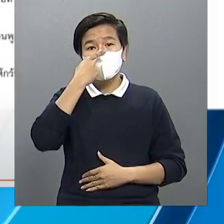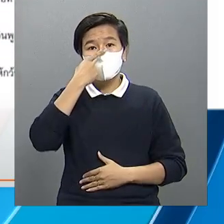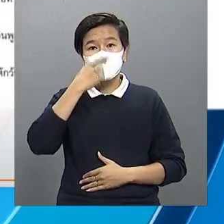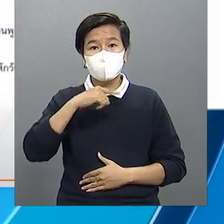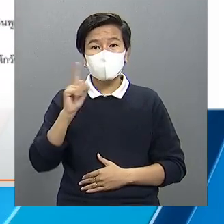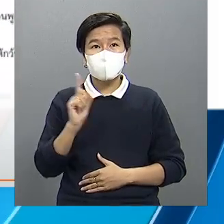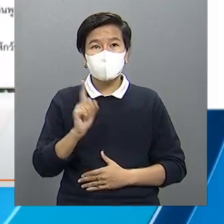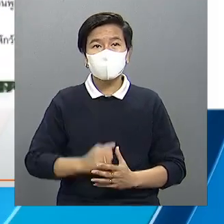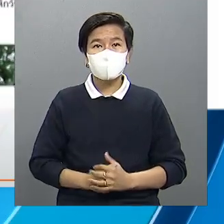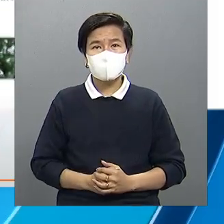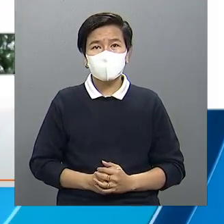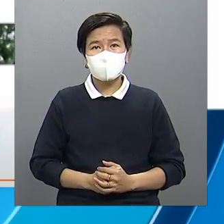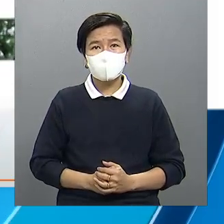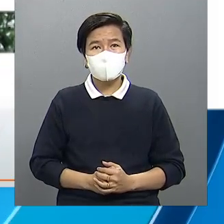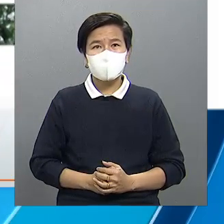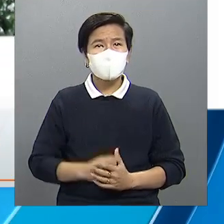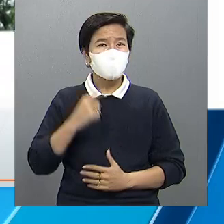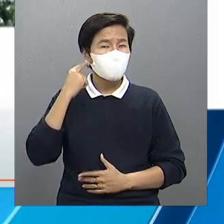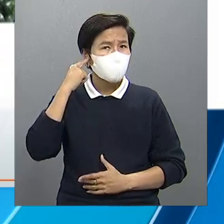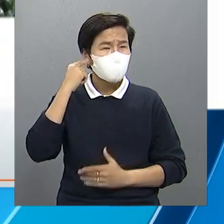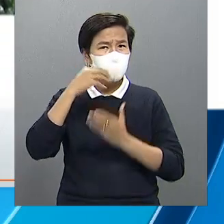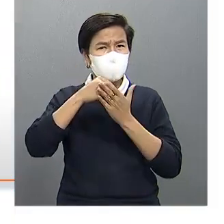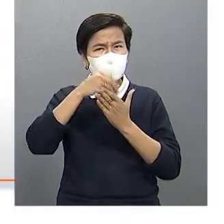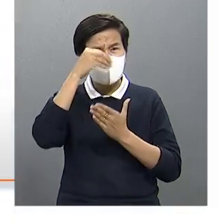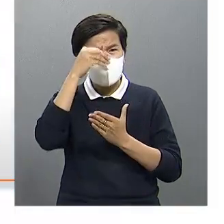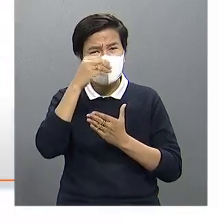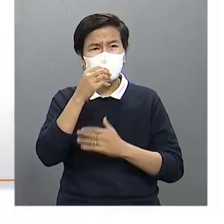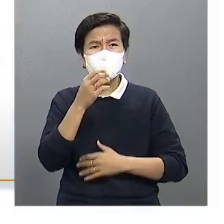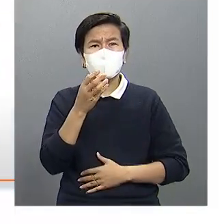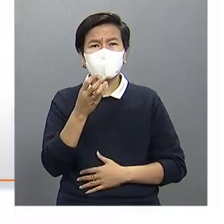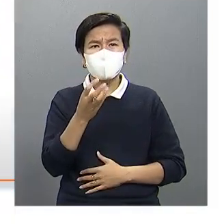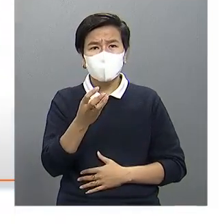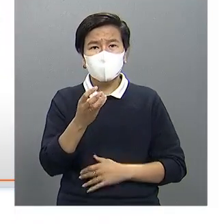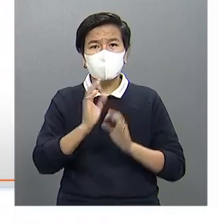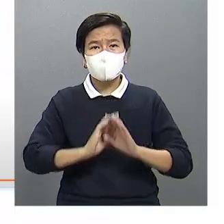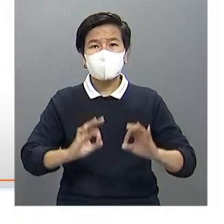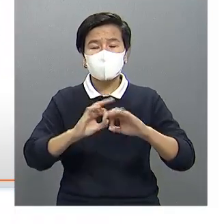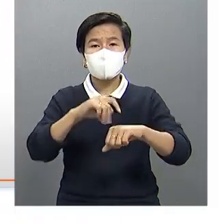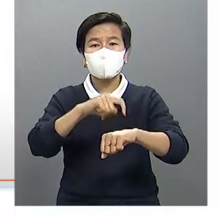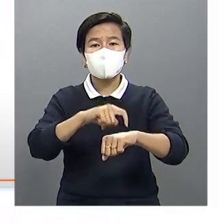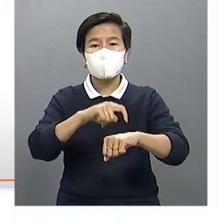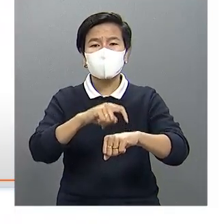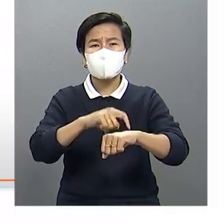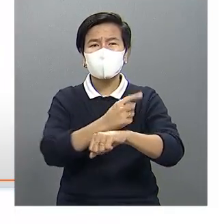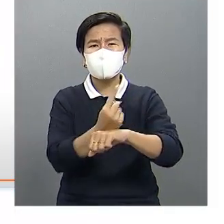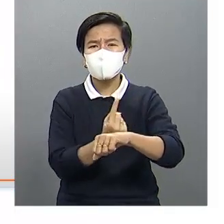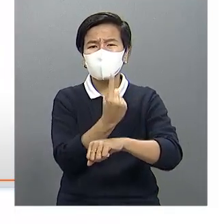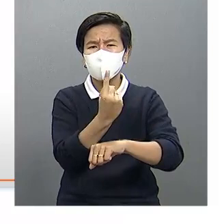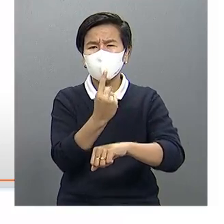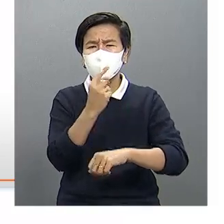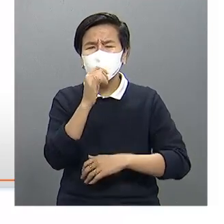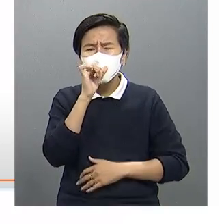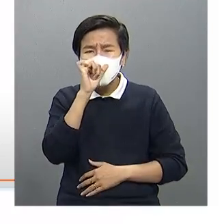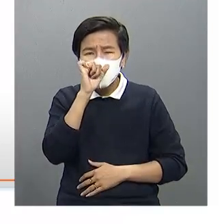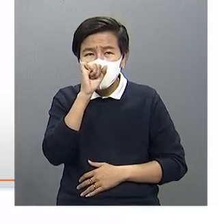การฟังเท่าไหร่ครับคือเลยคิดว่าจริงๆอ่ะเราลองเสียเวลาสักหนึ่งชั่วโมงไหมมาลองศึกษาเรื่องของการฟังอย่างจริงจังน